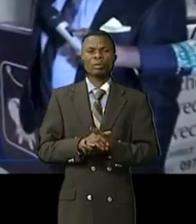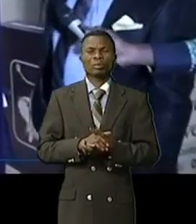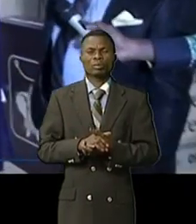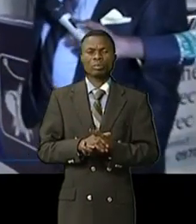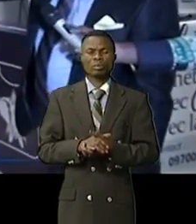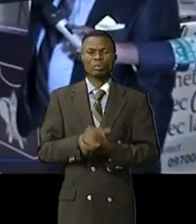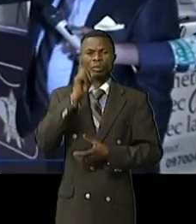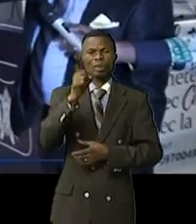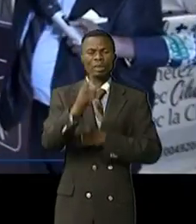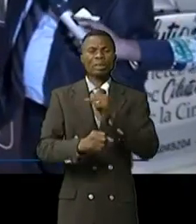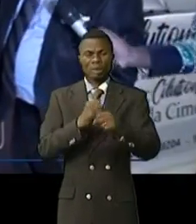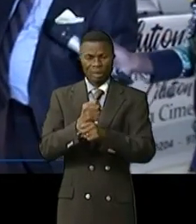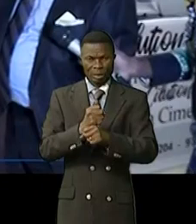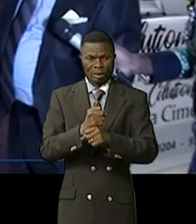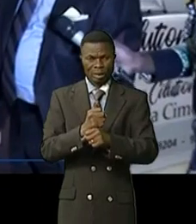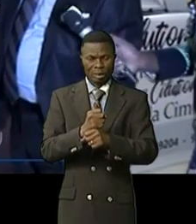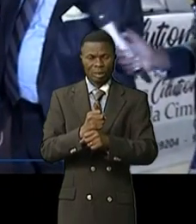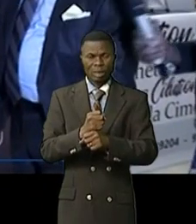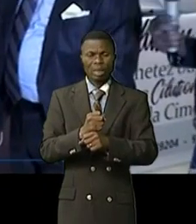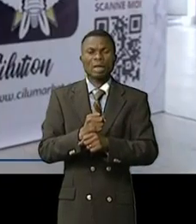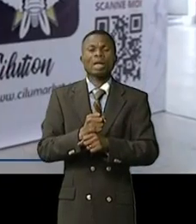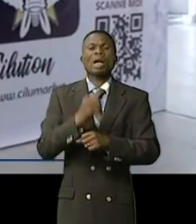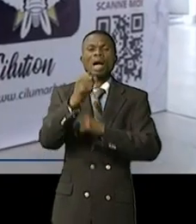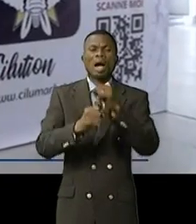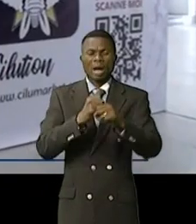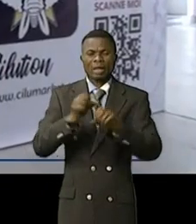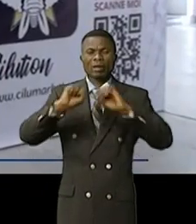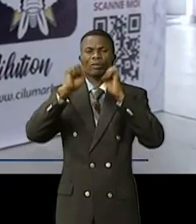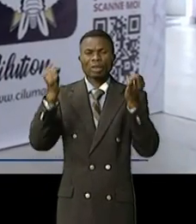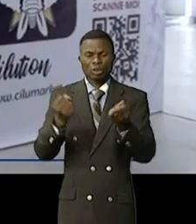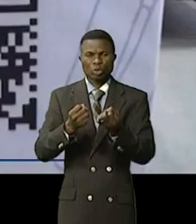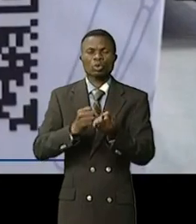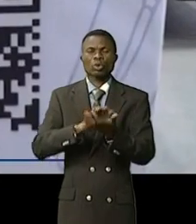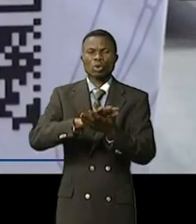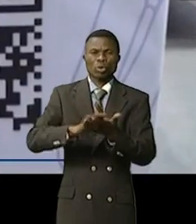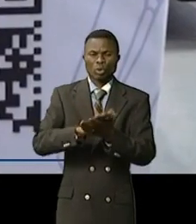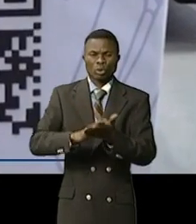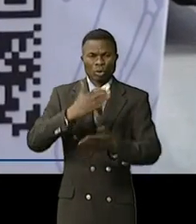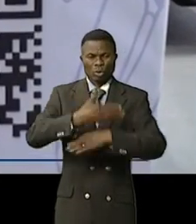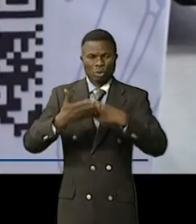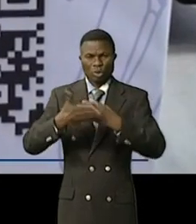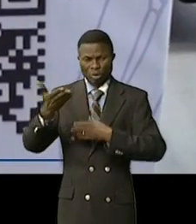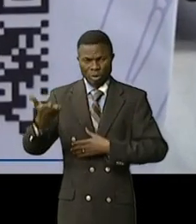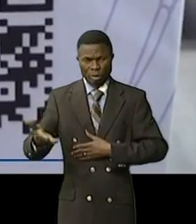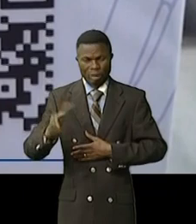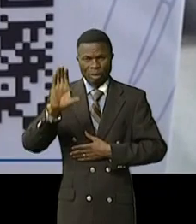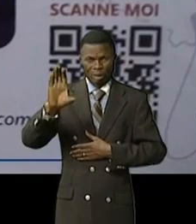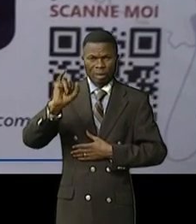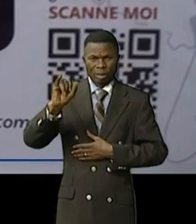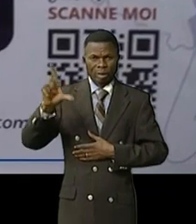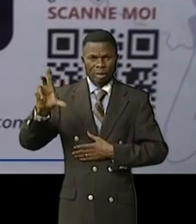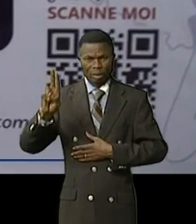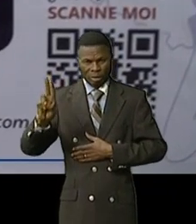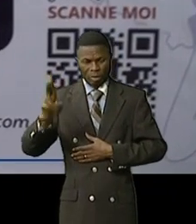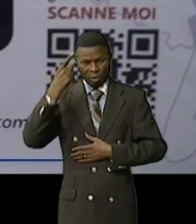Cent ans après sa création, Silou innove par cette nouvelle application numérique appelée Silution. Une manière